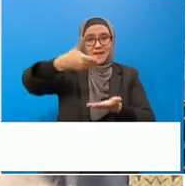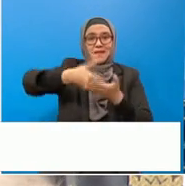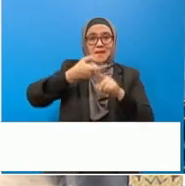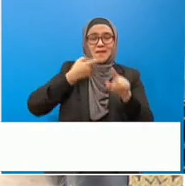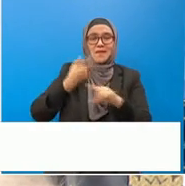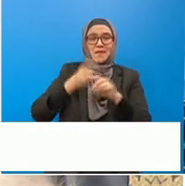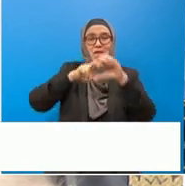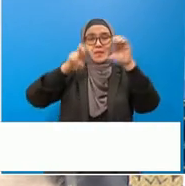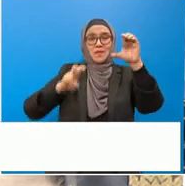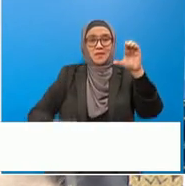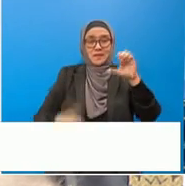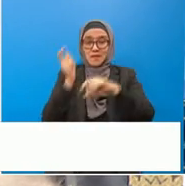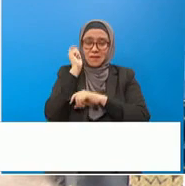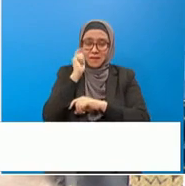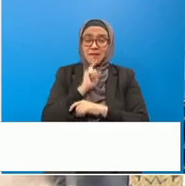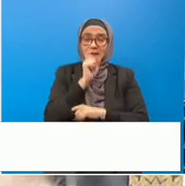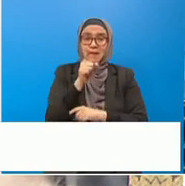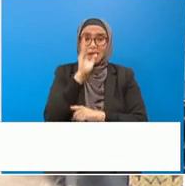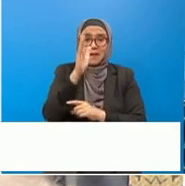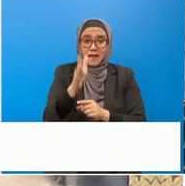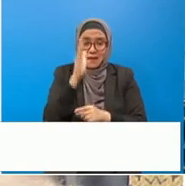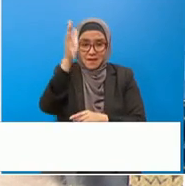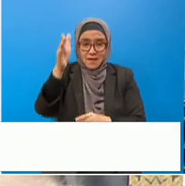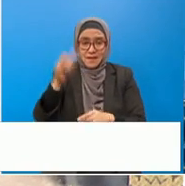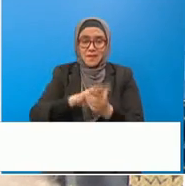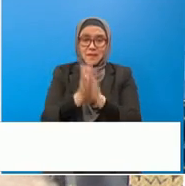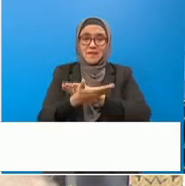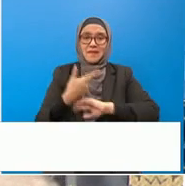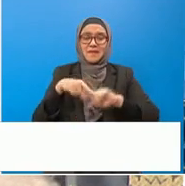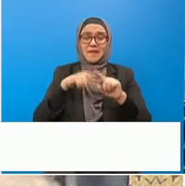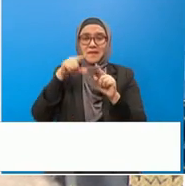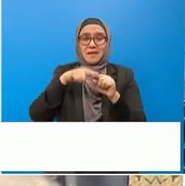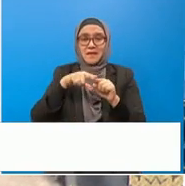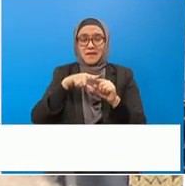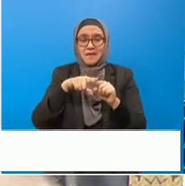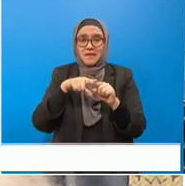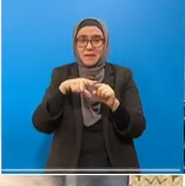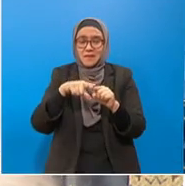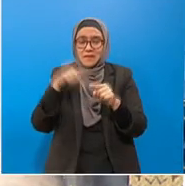salah satu daripada input yang akan digunakan kepada